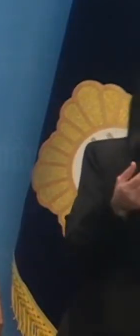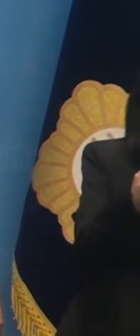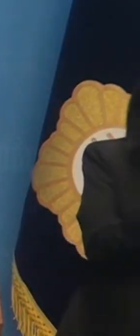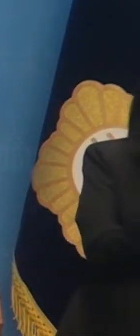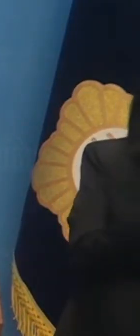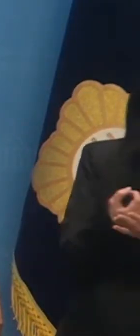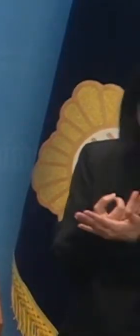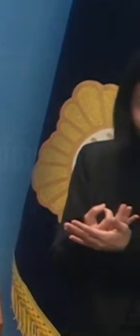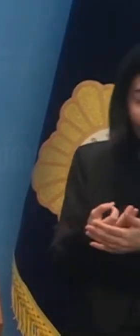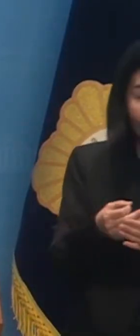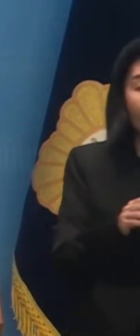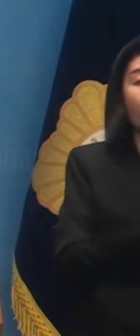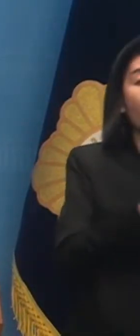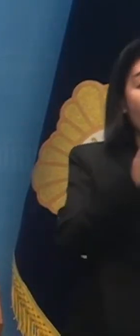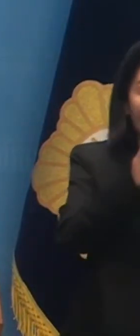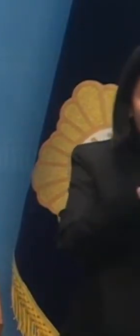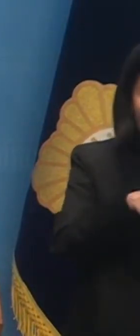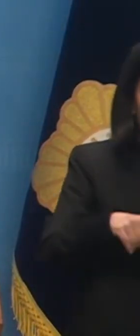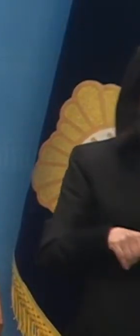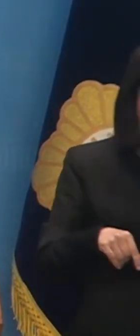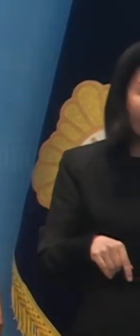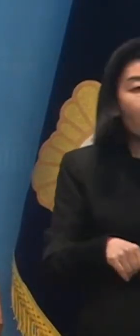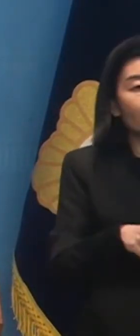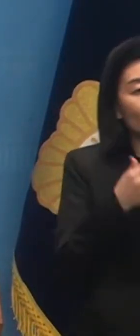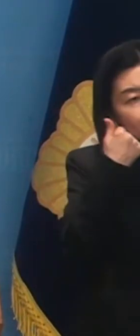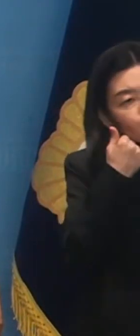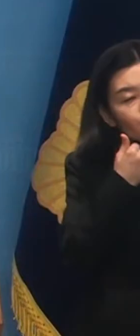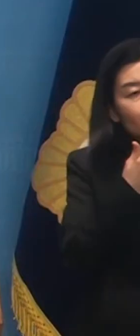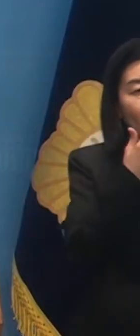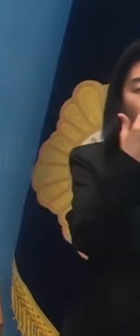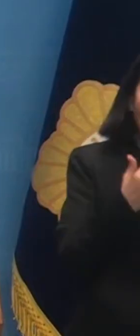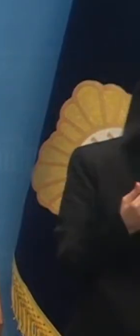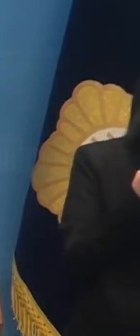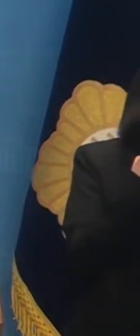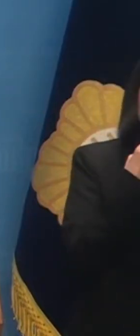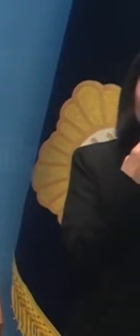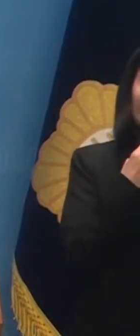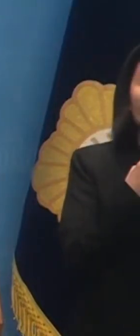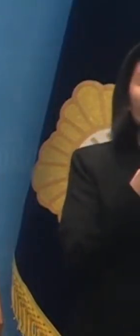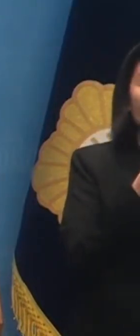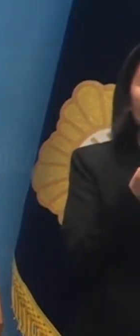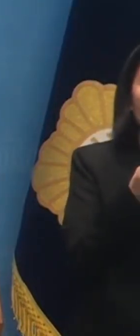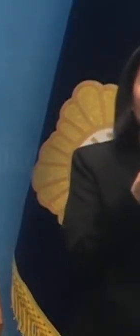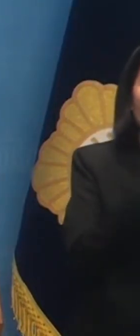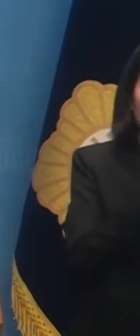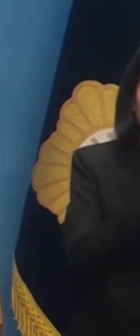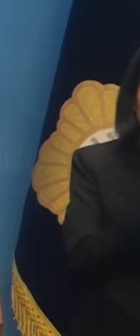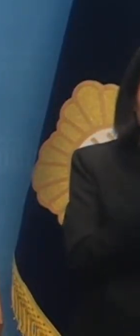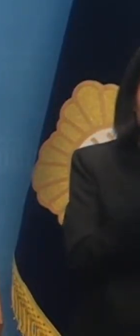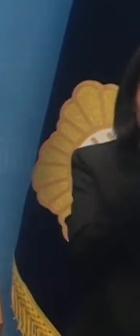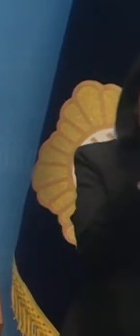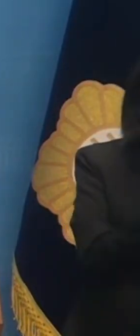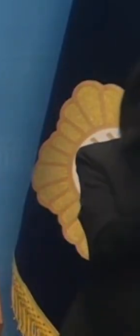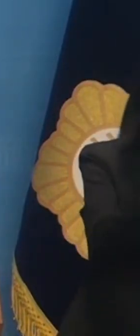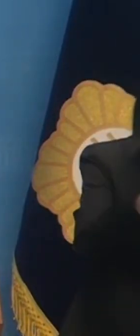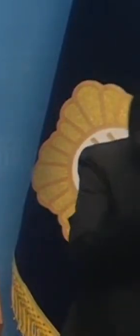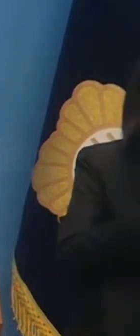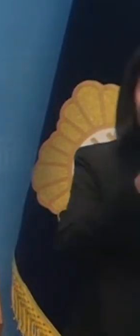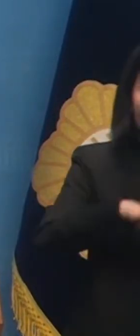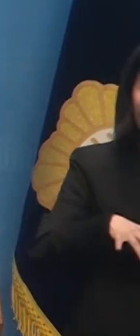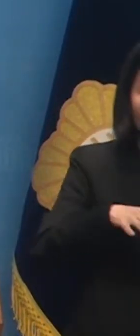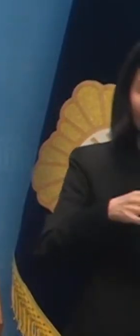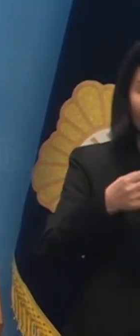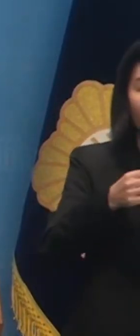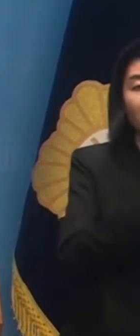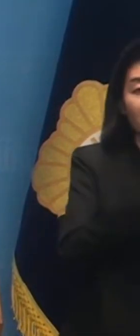누구도 소외시키지 않으면서 소득이 높은 계층일수록 환수되는 금액이 커지는, 그리고 동시에 정부 재정